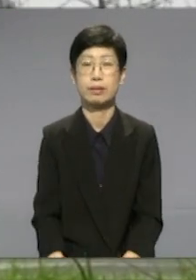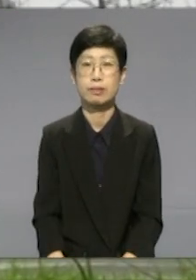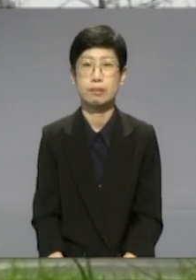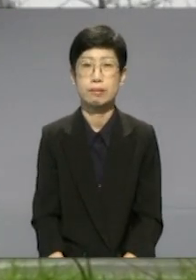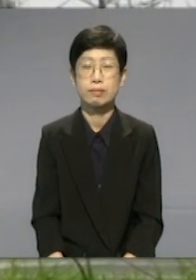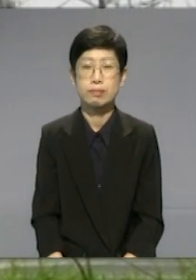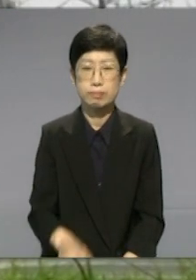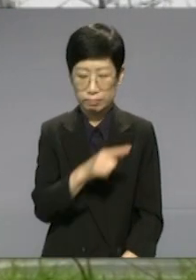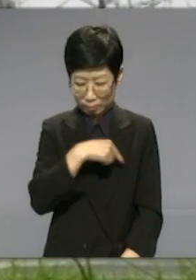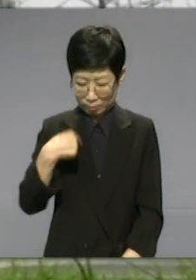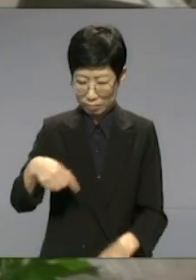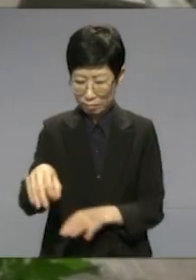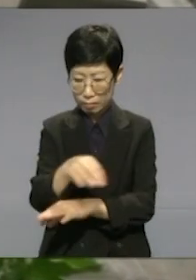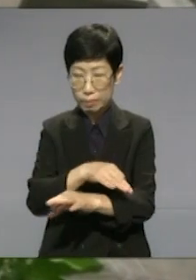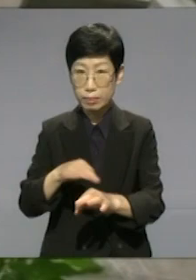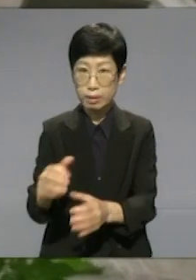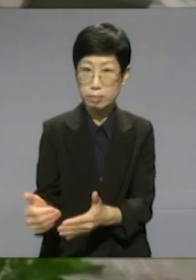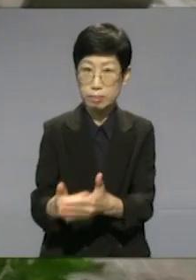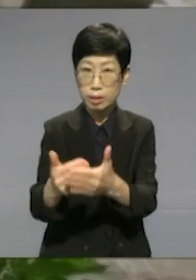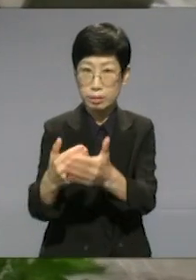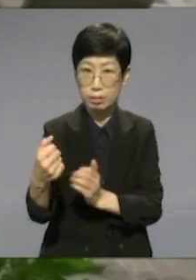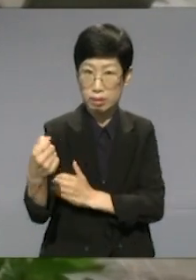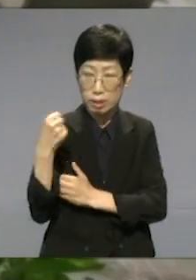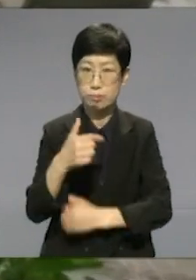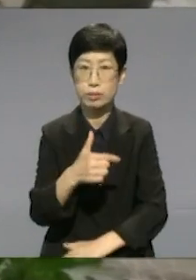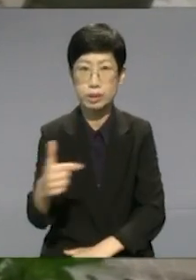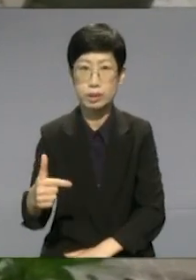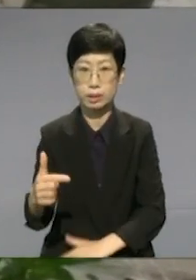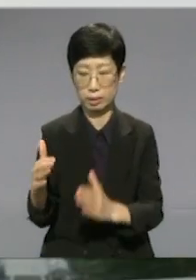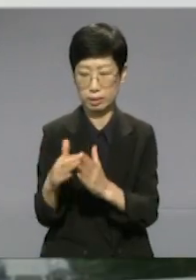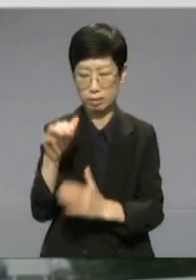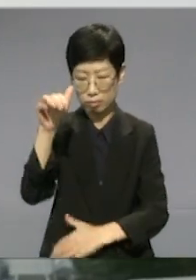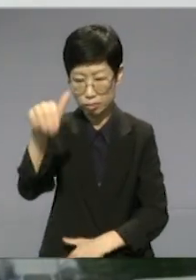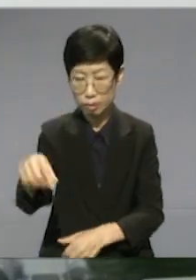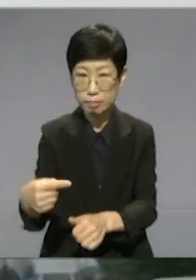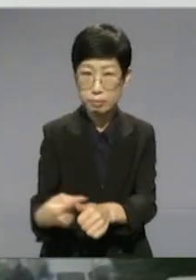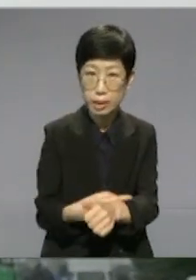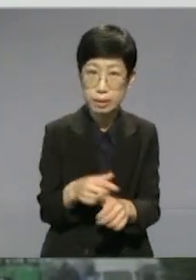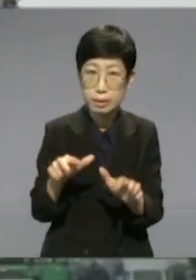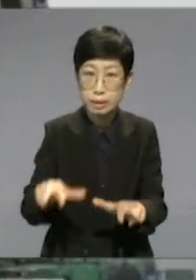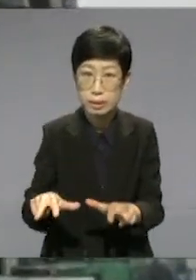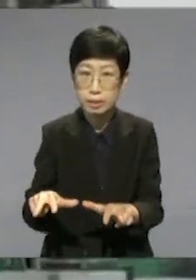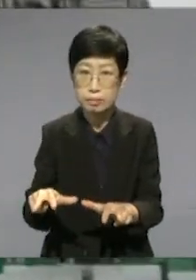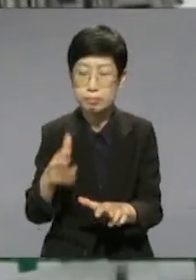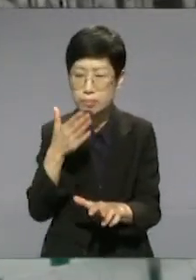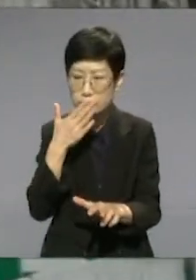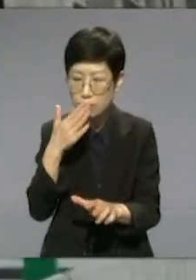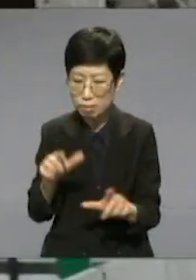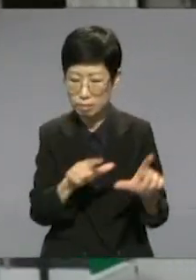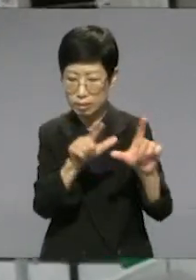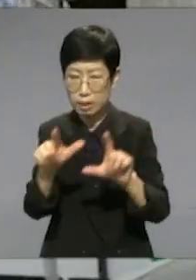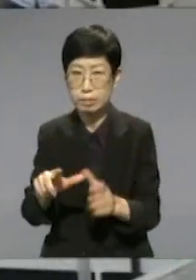외신은 중국의 경제 성장을 이끈 부동산이 침체에 빠지면서 당장 생계를 건 많은